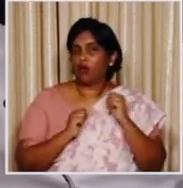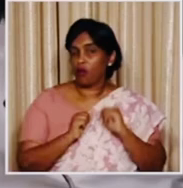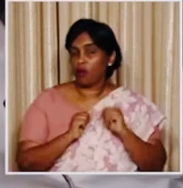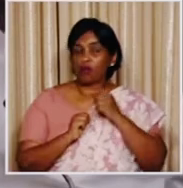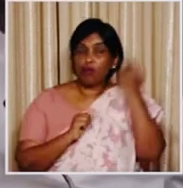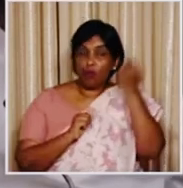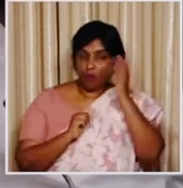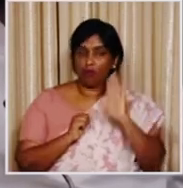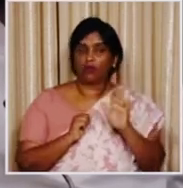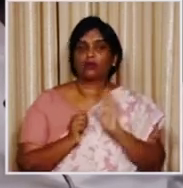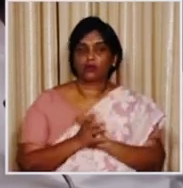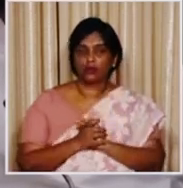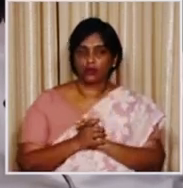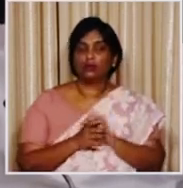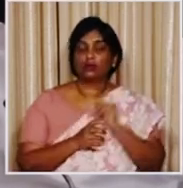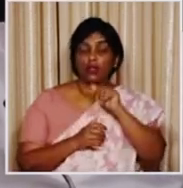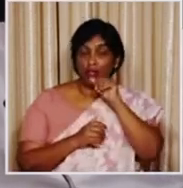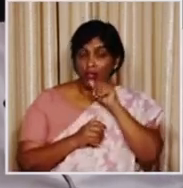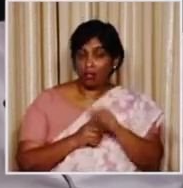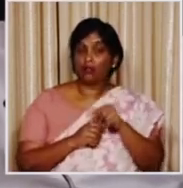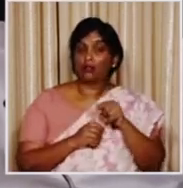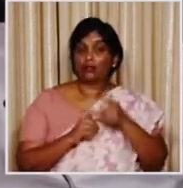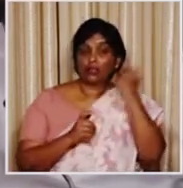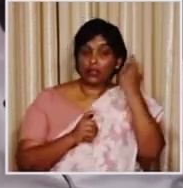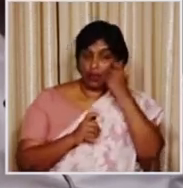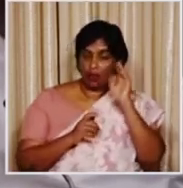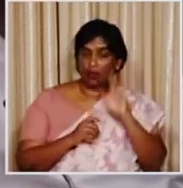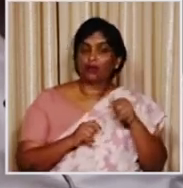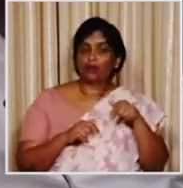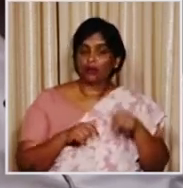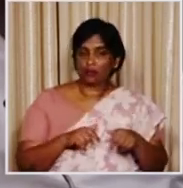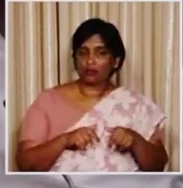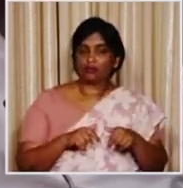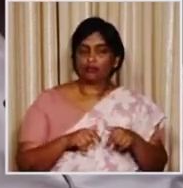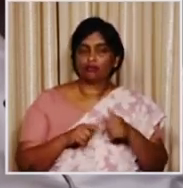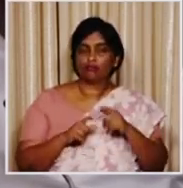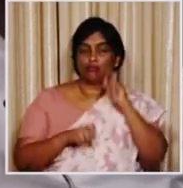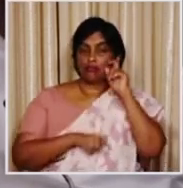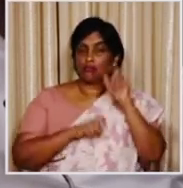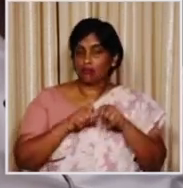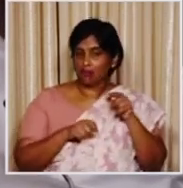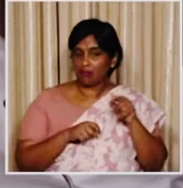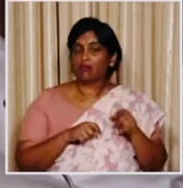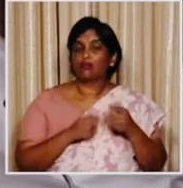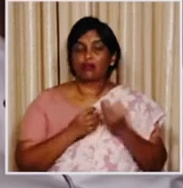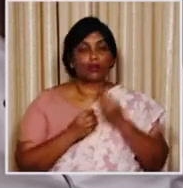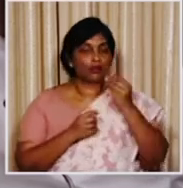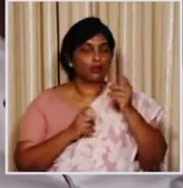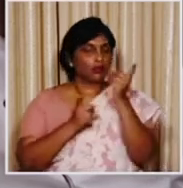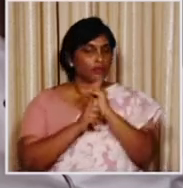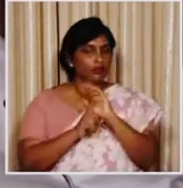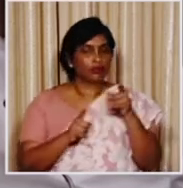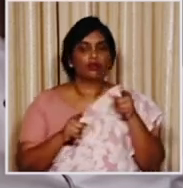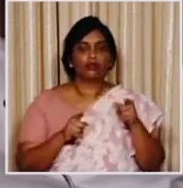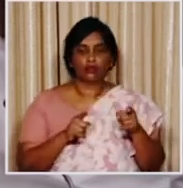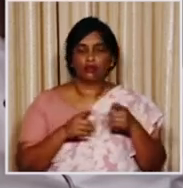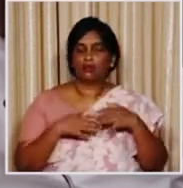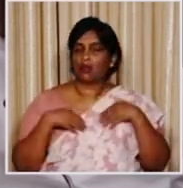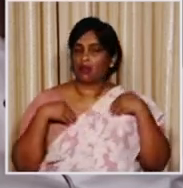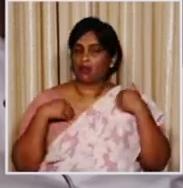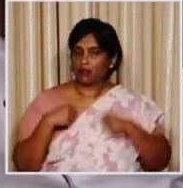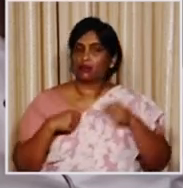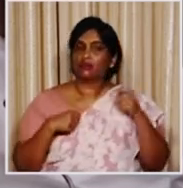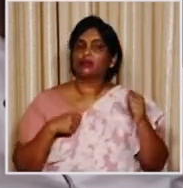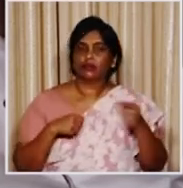හොයන්න ඕනේ, නැත්නම් හොයන්න ඕනේ. ඇත්ත සෙවීම තමයි දැන් අපි වින්දිතයෙන්ට දිය හැකි එකම සැනසුම කියන